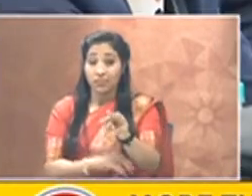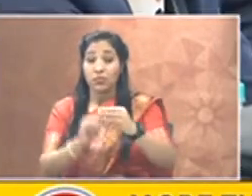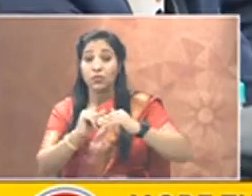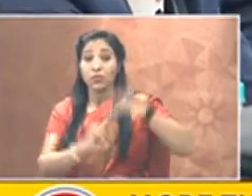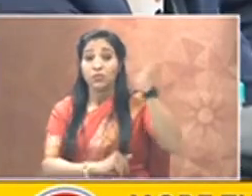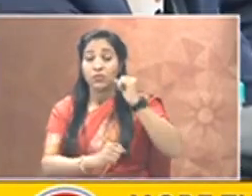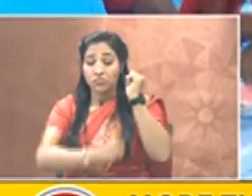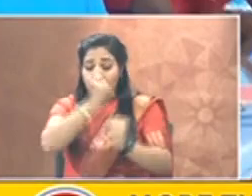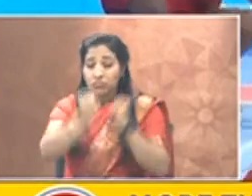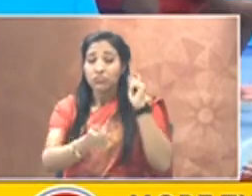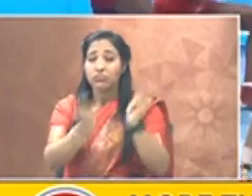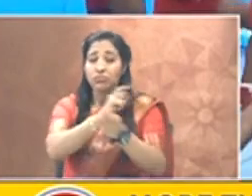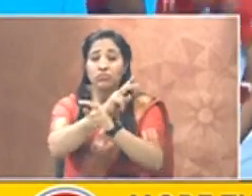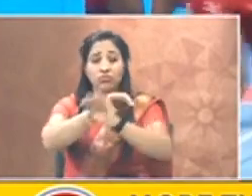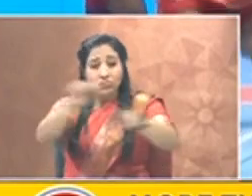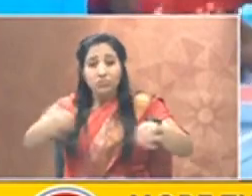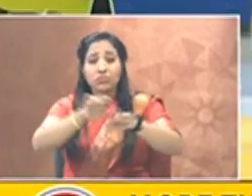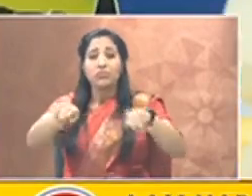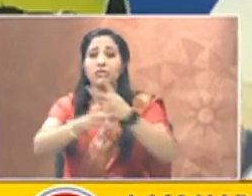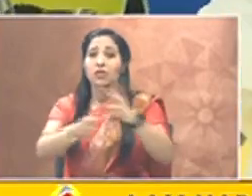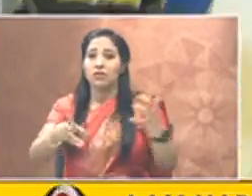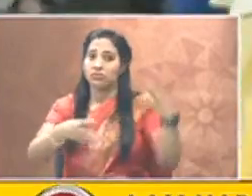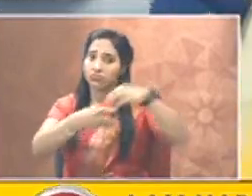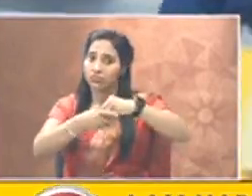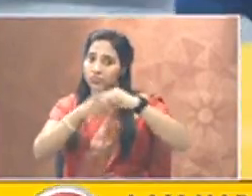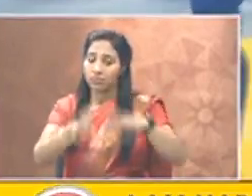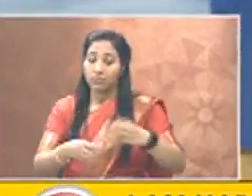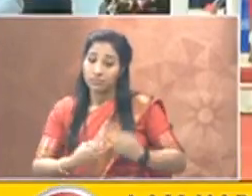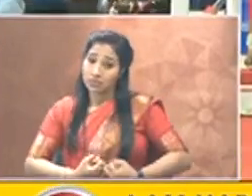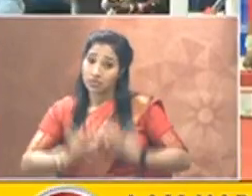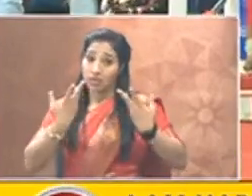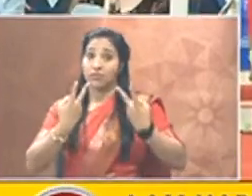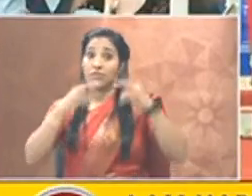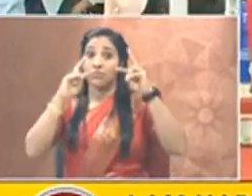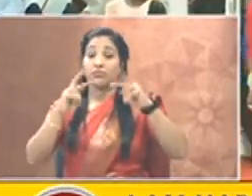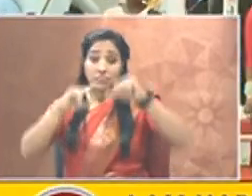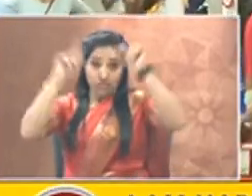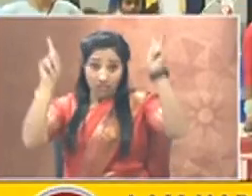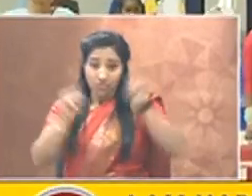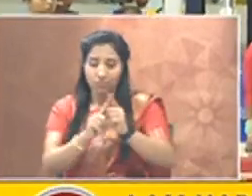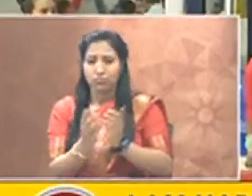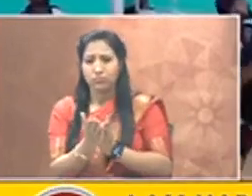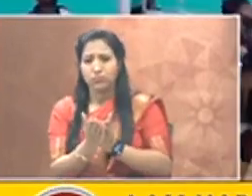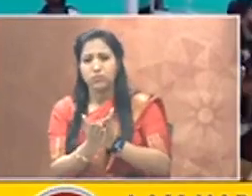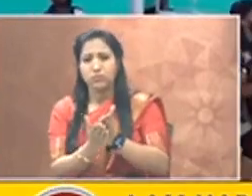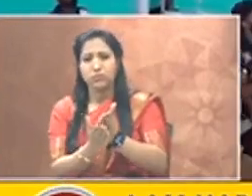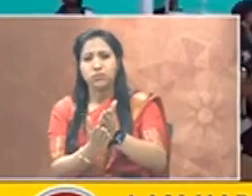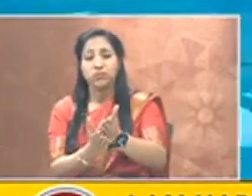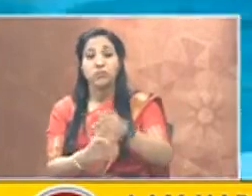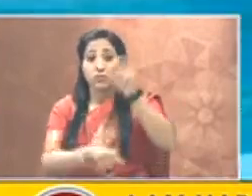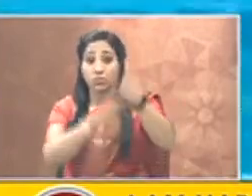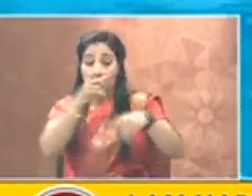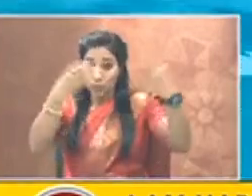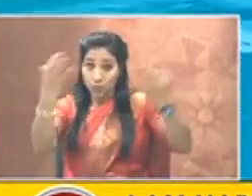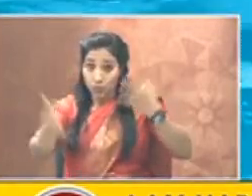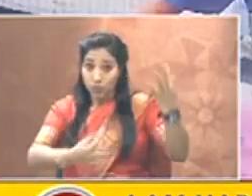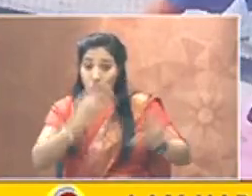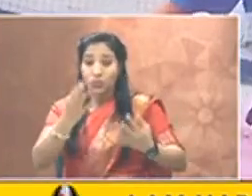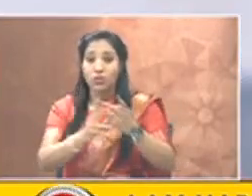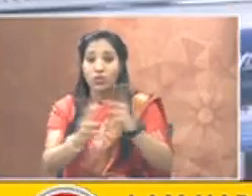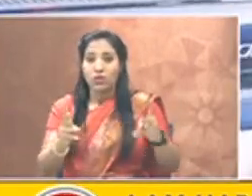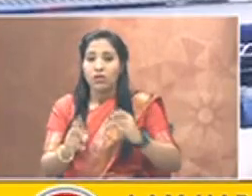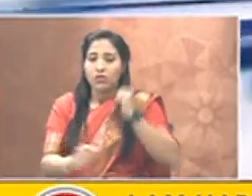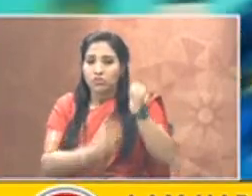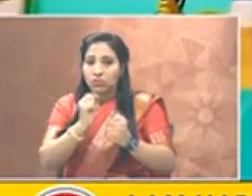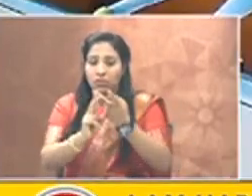ज्यादा एथलीट्स हिस्सा ले रहे हैं। मुझे खुशी है कि आज भारत में लगातार ऐसे नए प्लेटफॉर्म तैयार